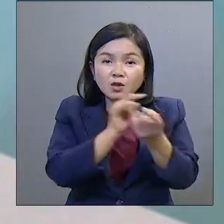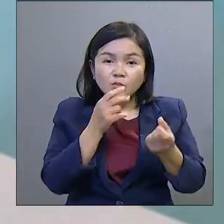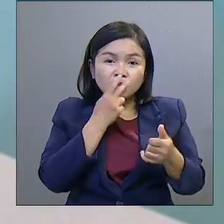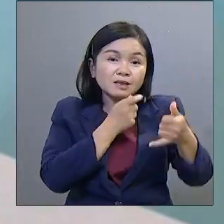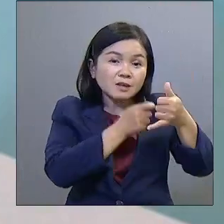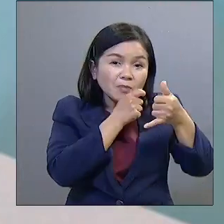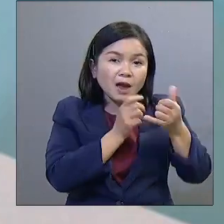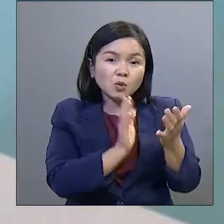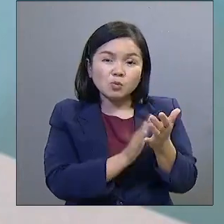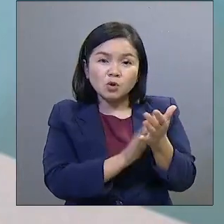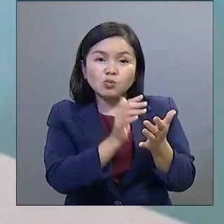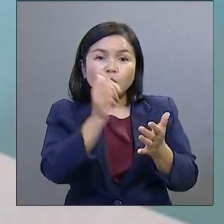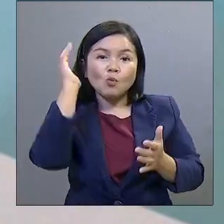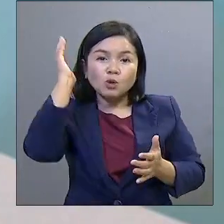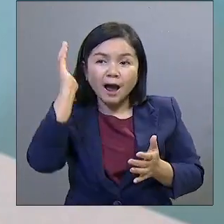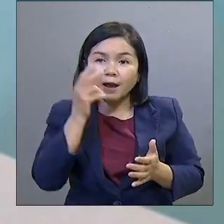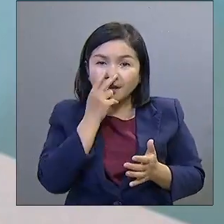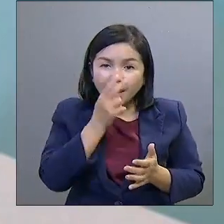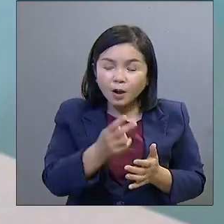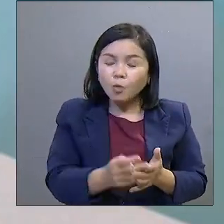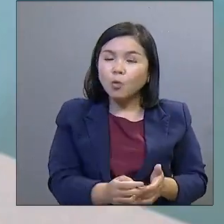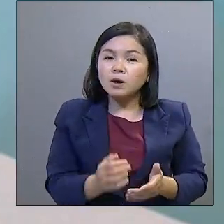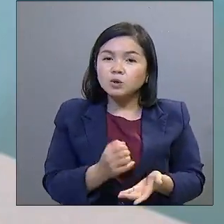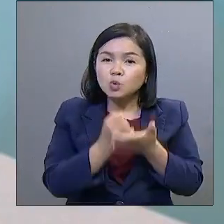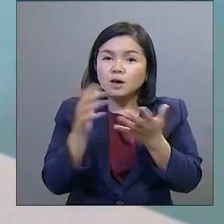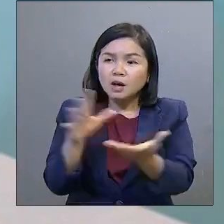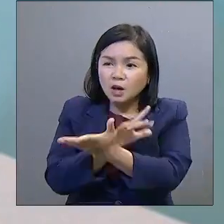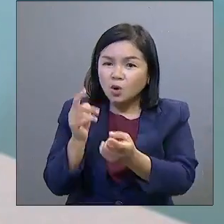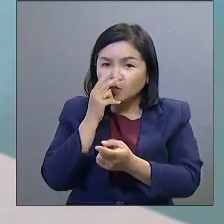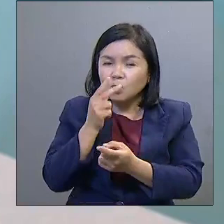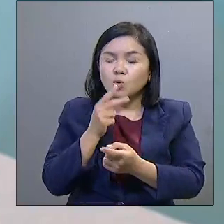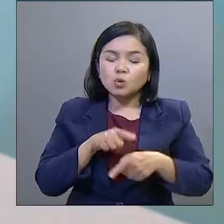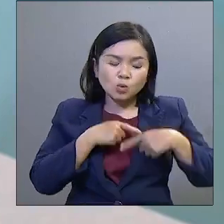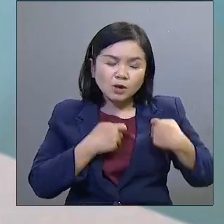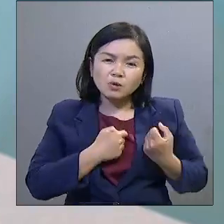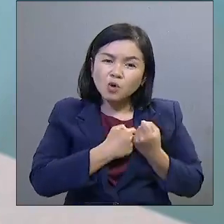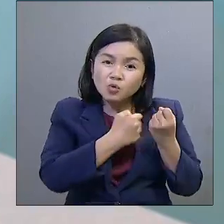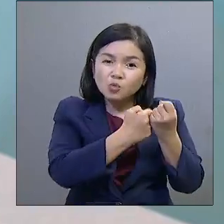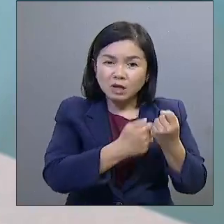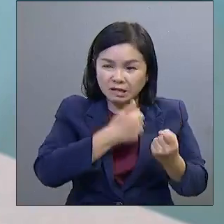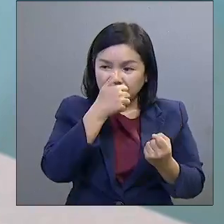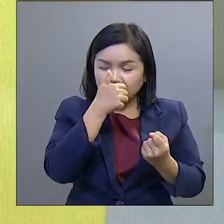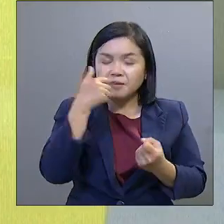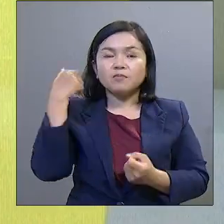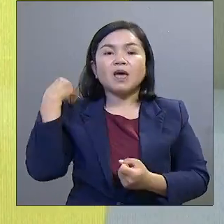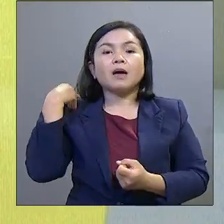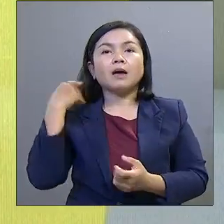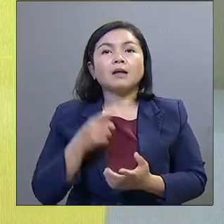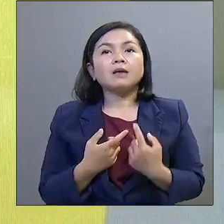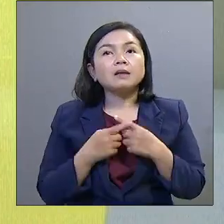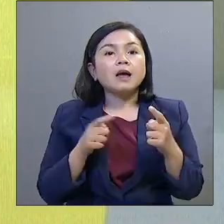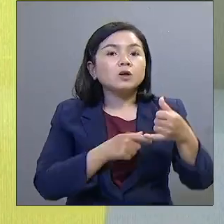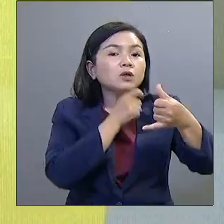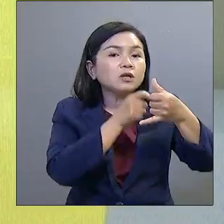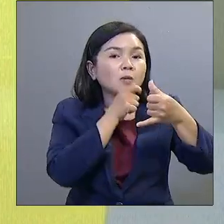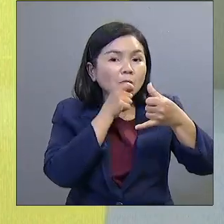บอกว่าชื่นชมคุณเอกนะครับสร้างแรงบันดาลใจให้กับใครหลายๆคนที่กำลังท้อแท้อยู่ในเวลานี้ได้ดีมากๆเลยค่ะ โอ้แต่ว่าตอนที่สัมภาษณ์